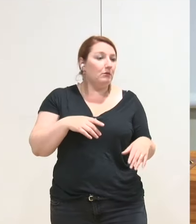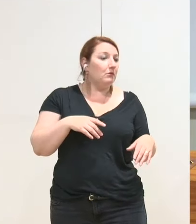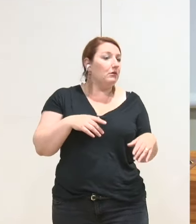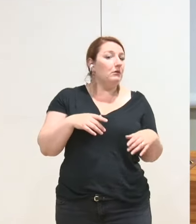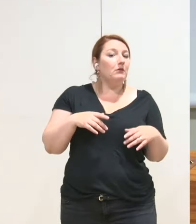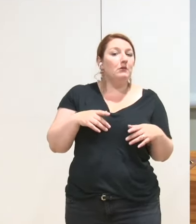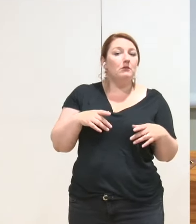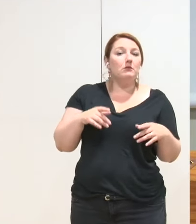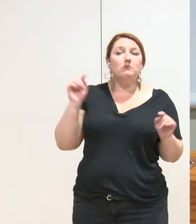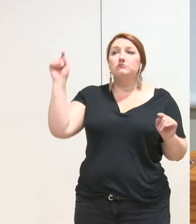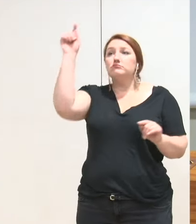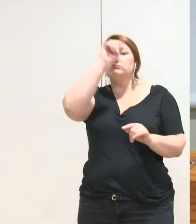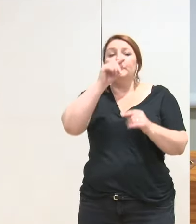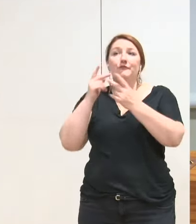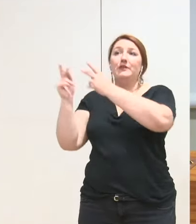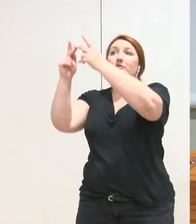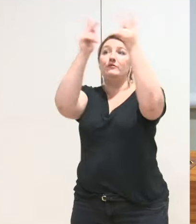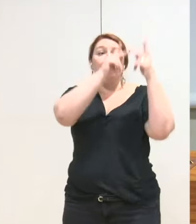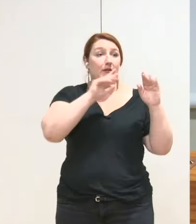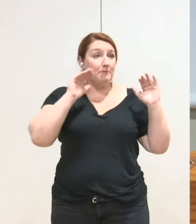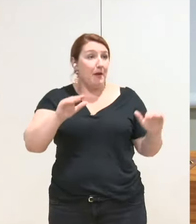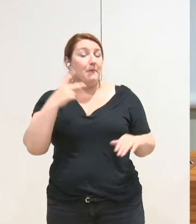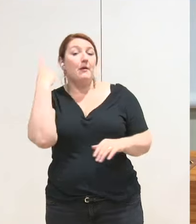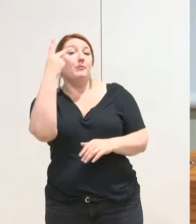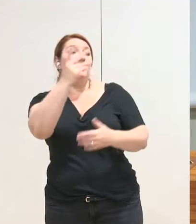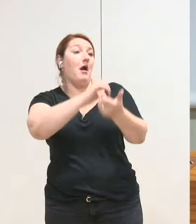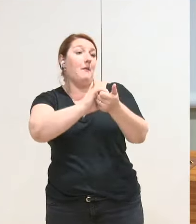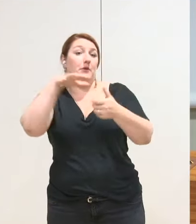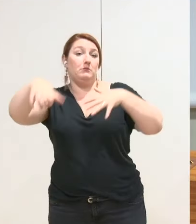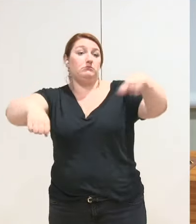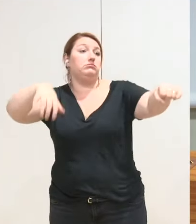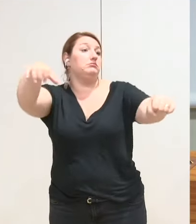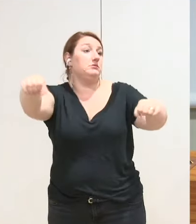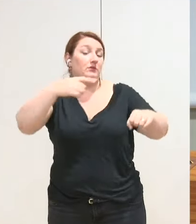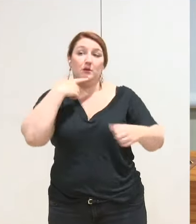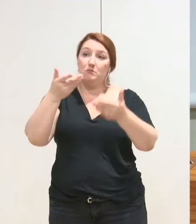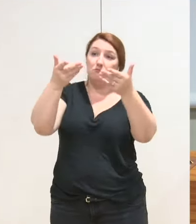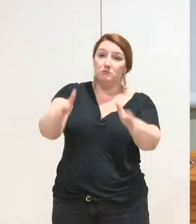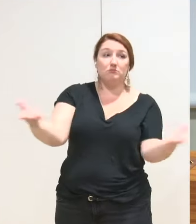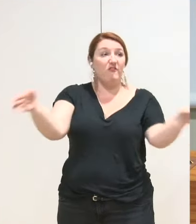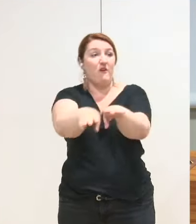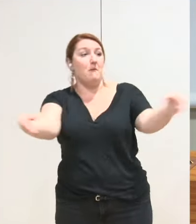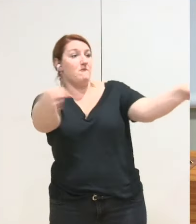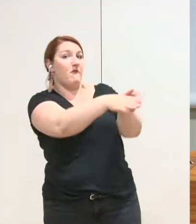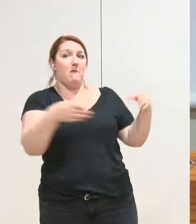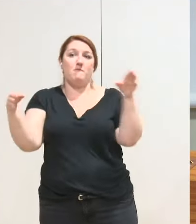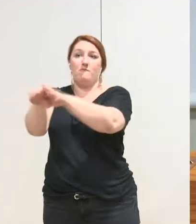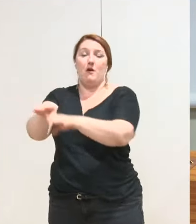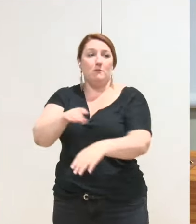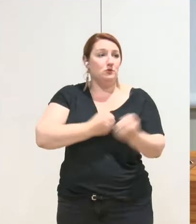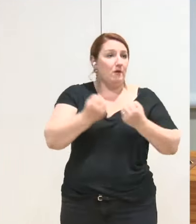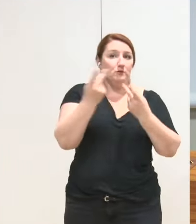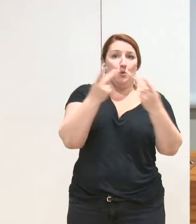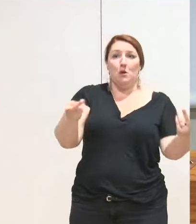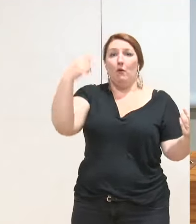de villes y compris villes conquises par vos amis donc un certain nombre de décisions brutales de fermeture pure et simple de services